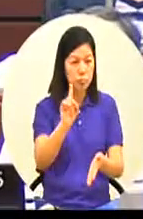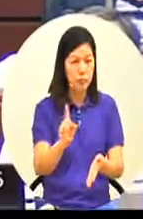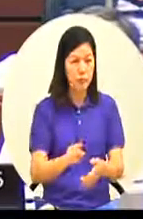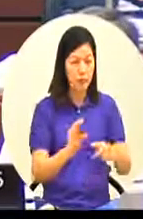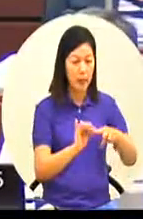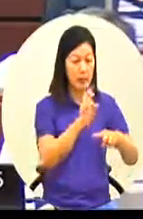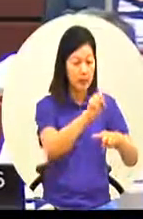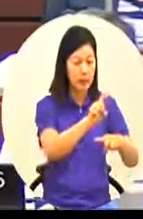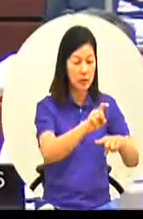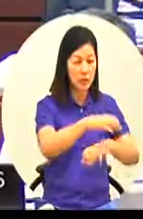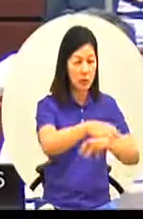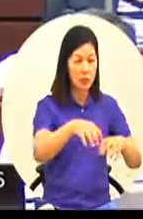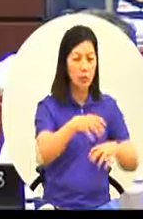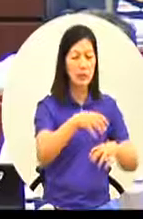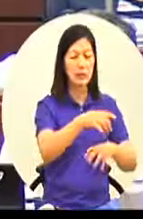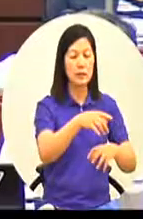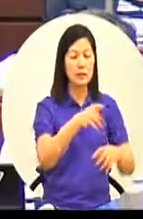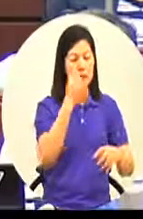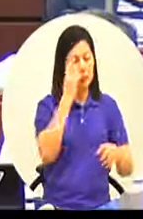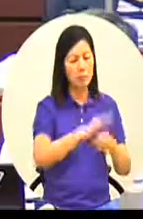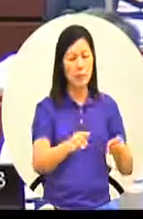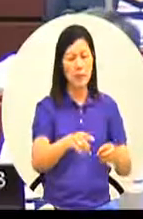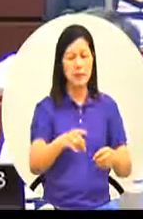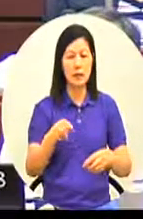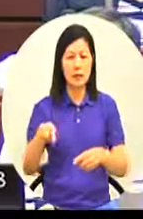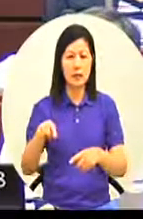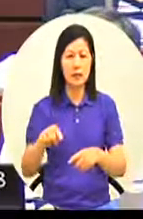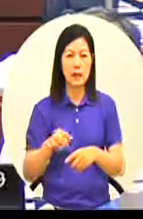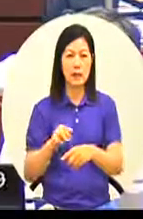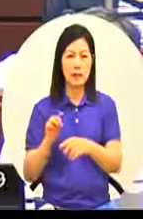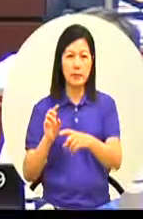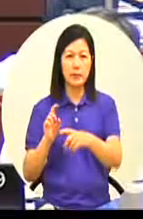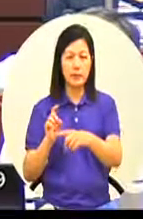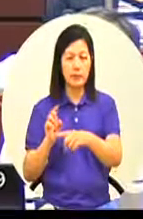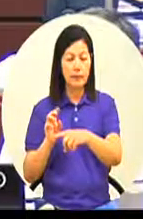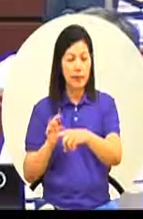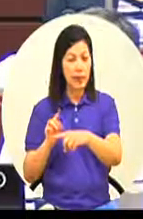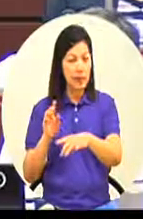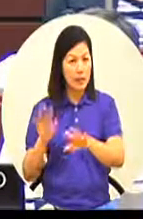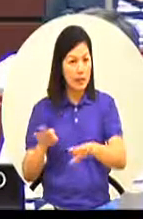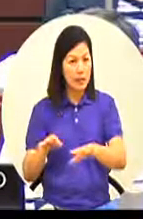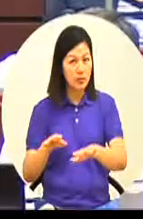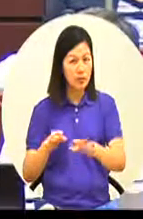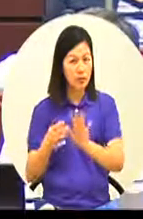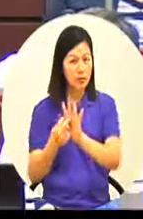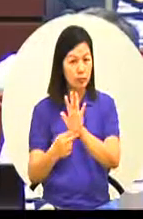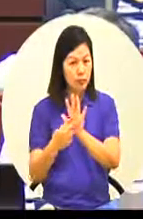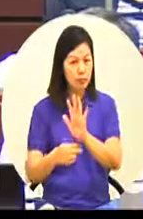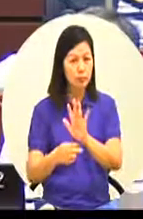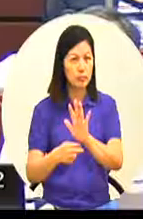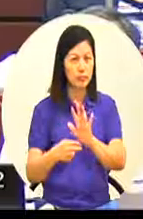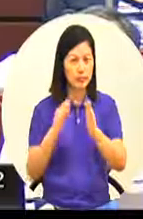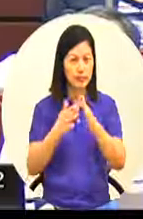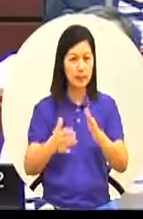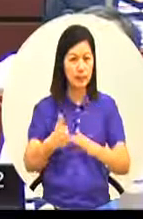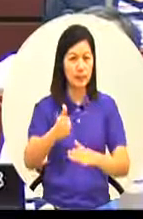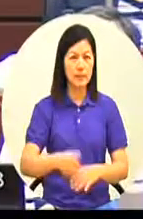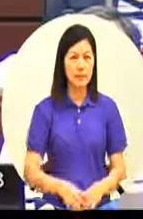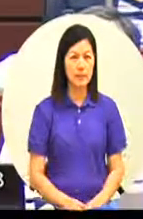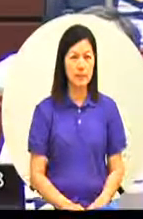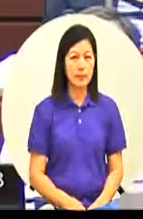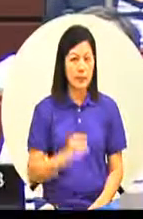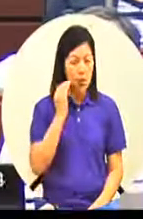环境不满意，那30个人的10% 就是3个人，所以我们也跟市长解释说，单单如果我们